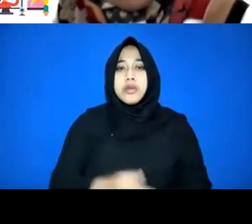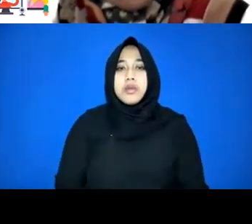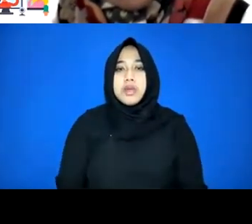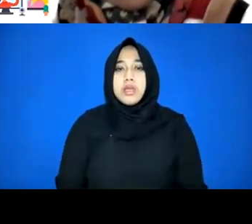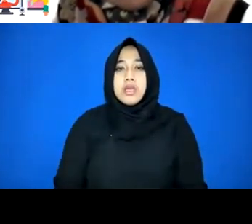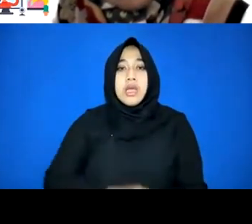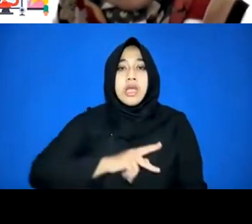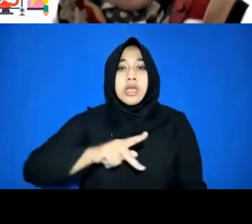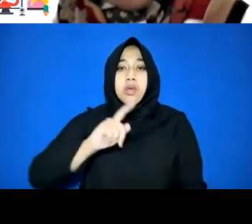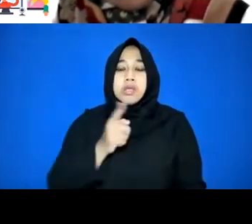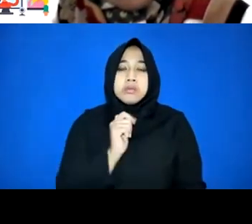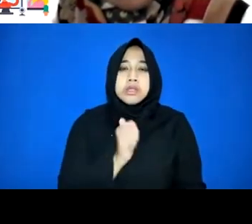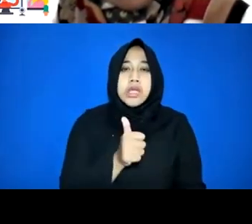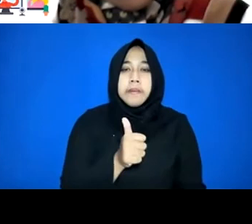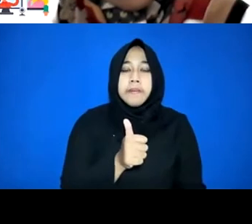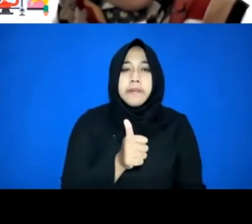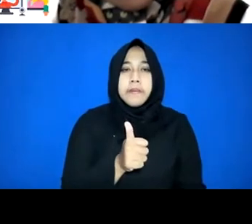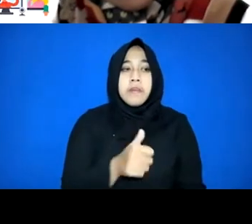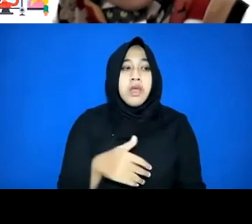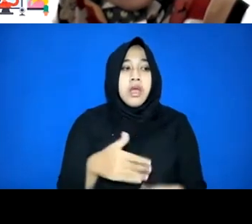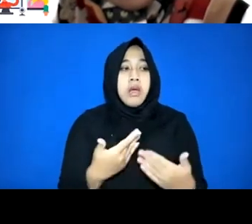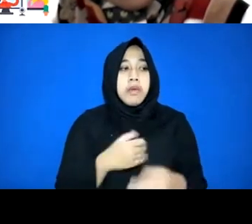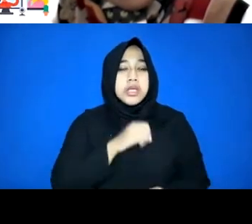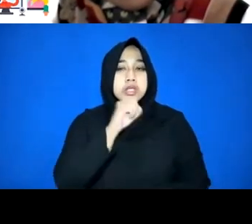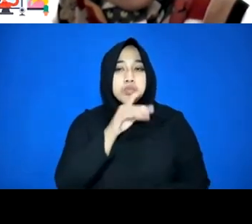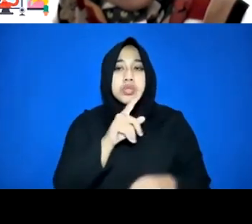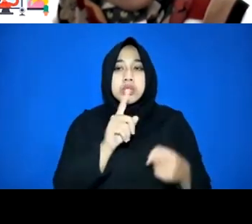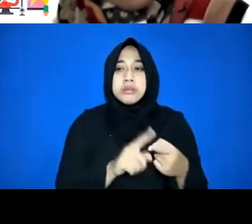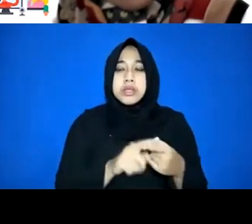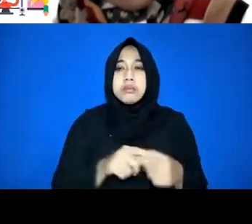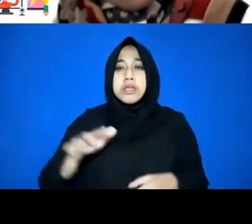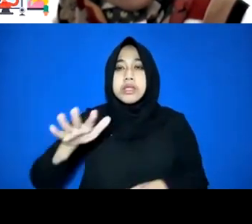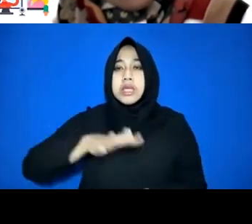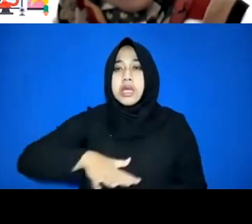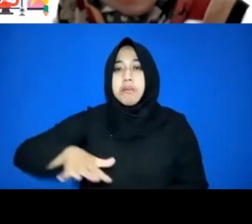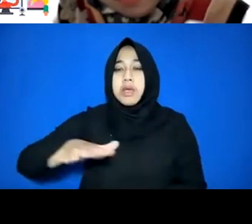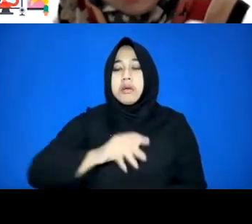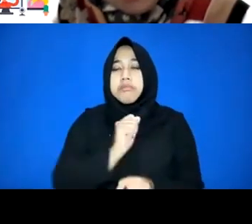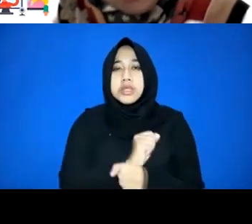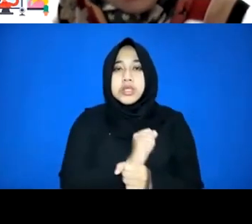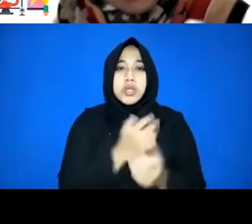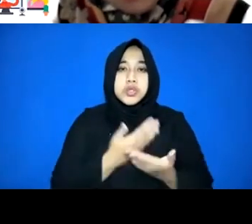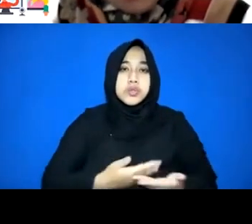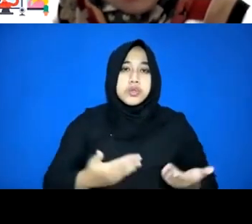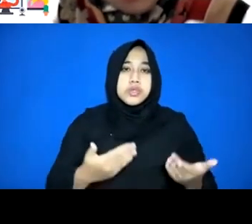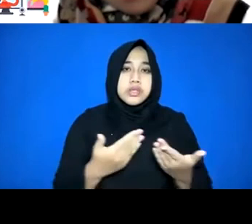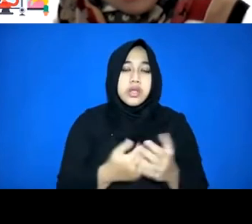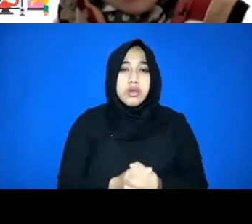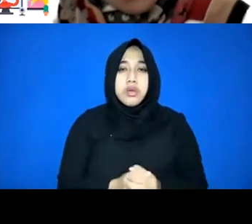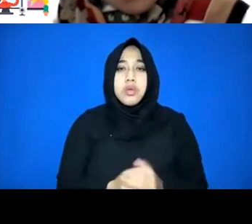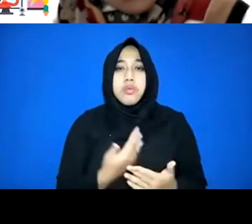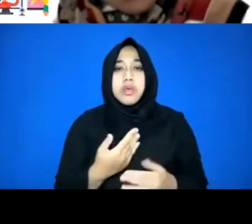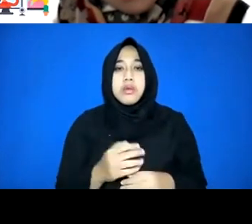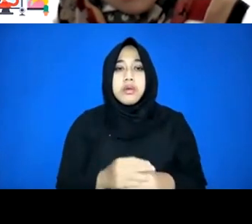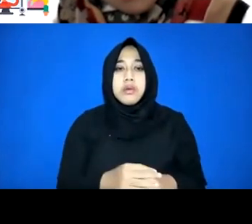harus siapkan. Saya kira nanti apa yang disampaikan oleh kawan-kawan di lapangan kerja sosial minimal akan menjadi bahan kajian